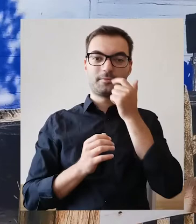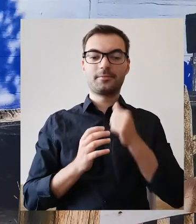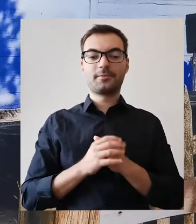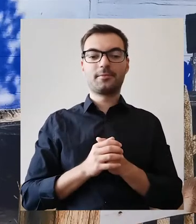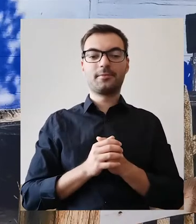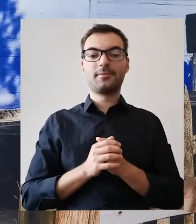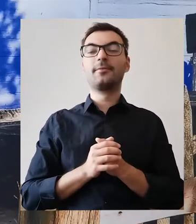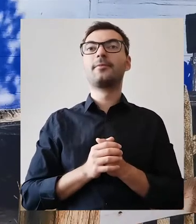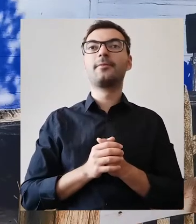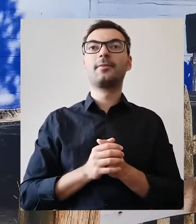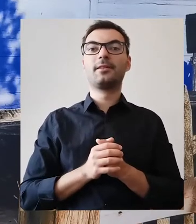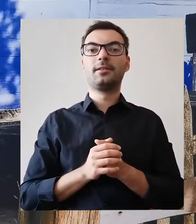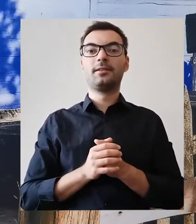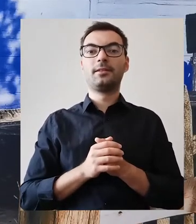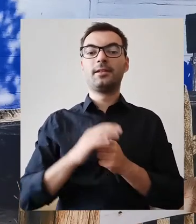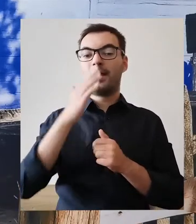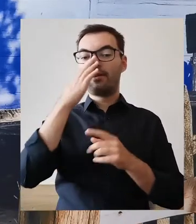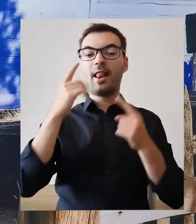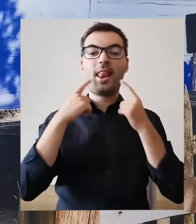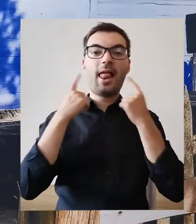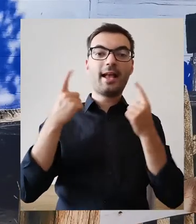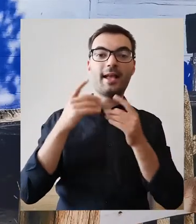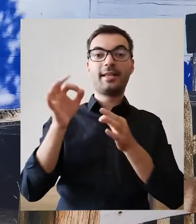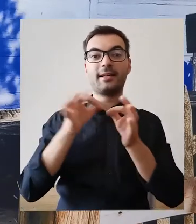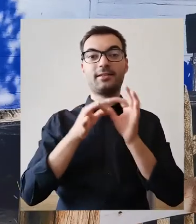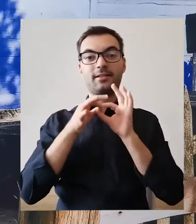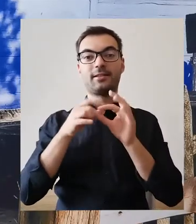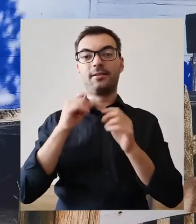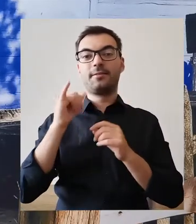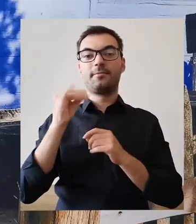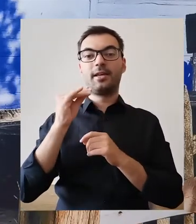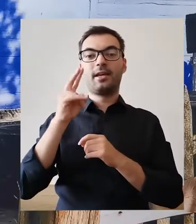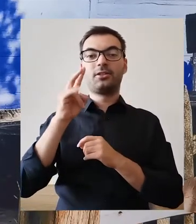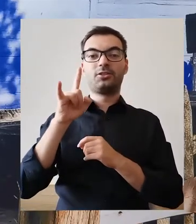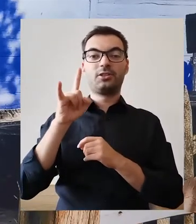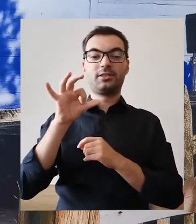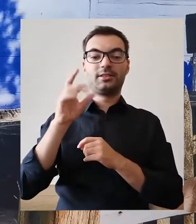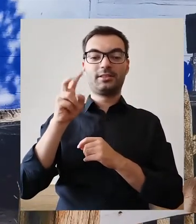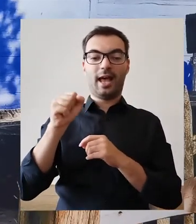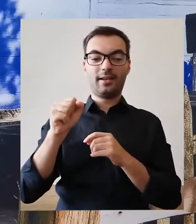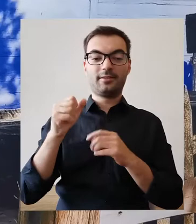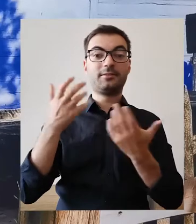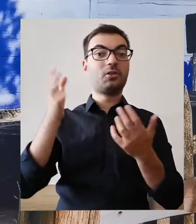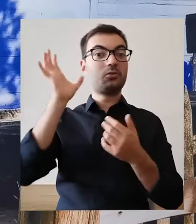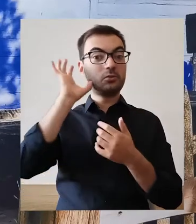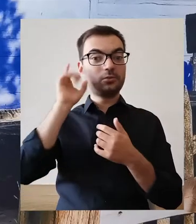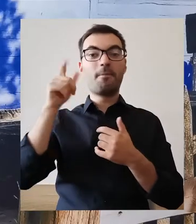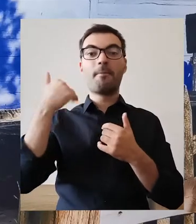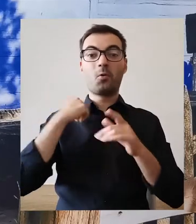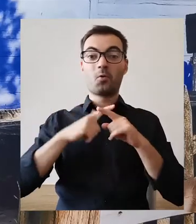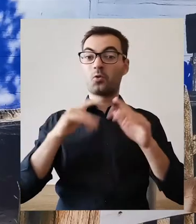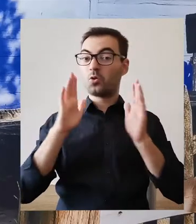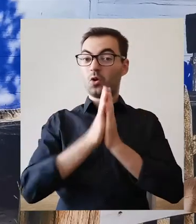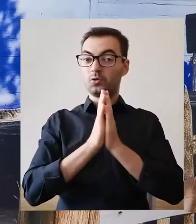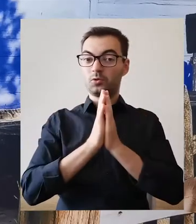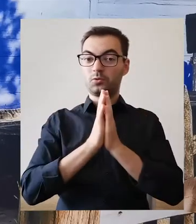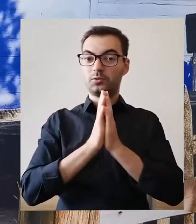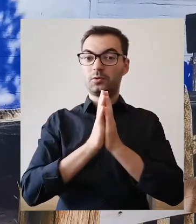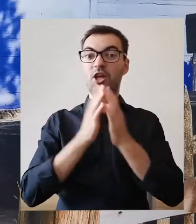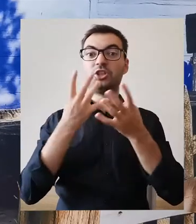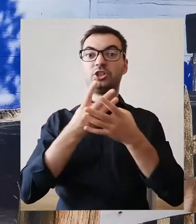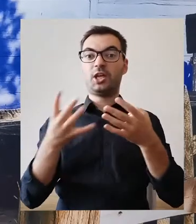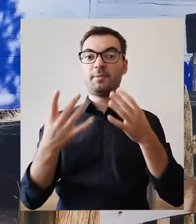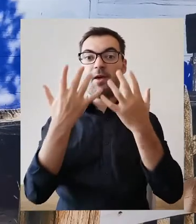jakaż to opowieści związana z pieskami a no podobno był tam kościół który zapadł się pod